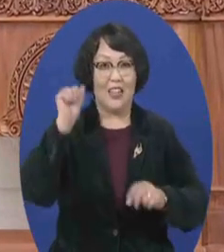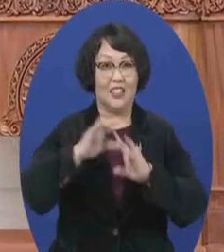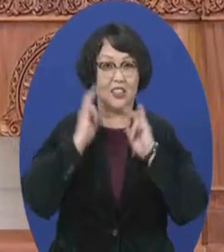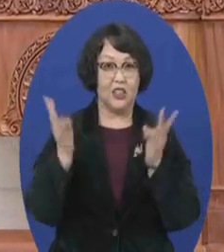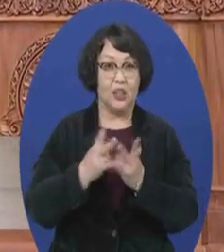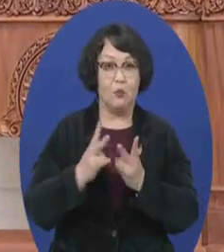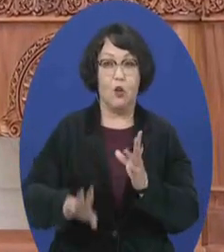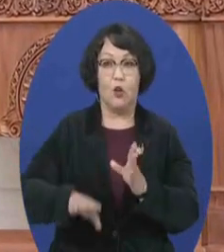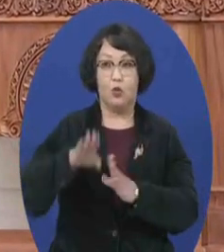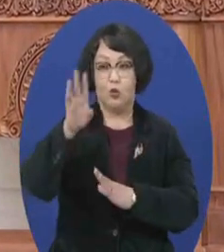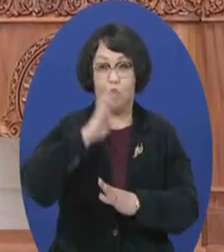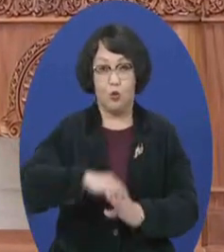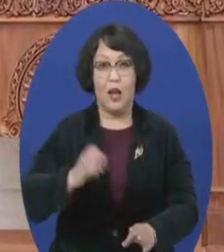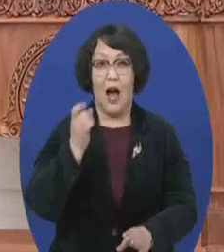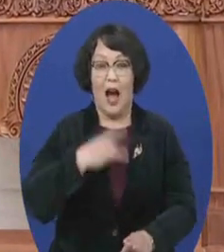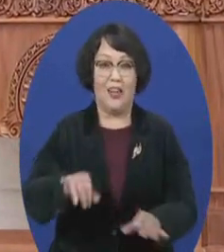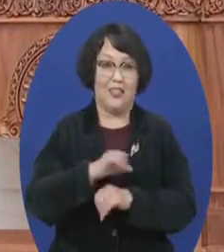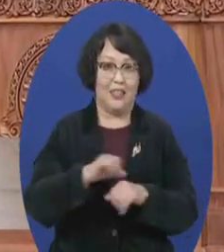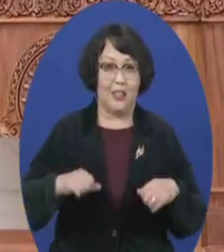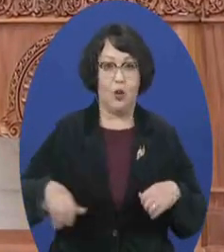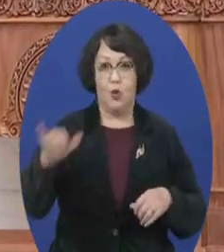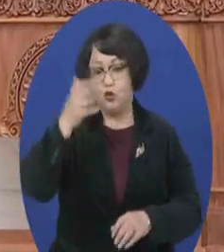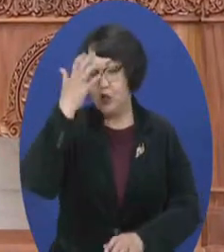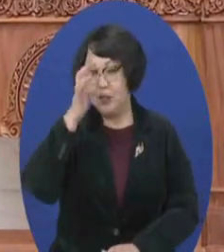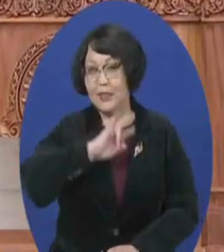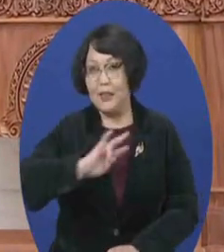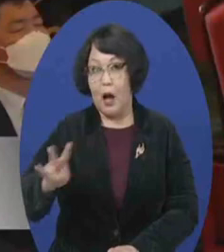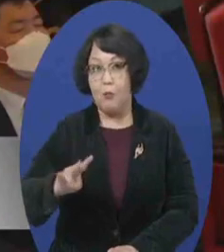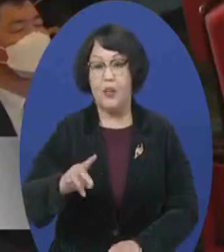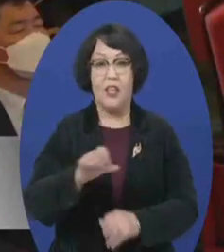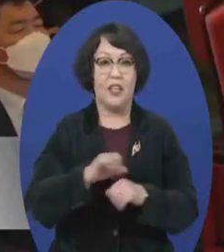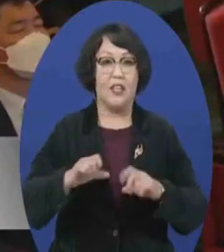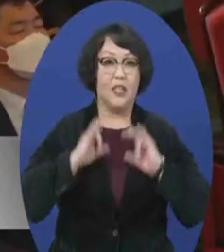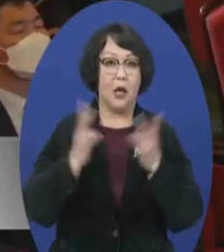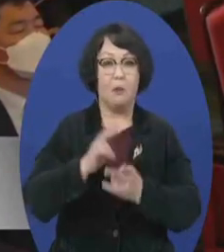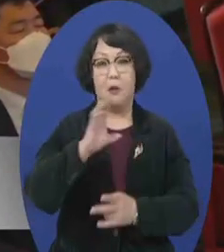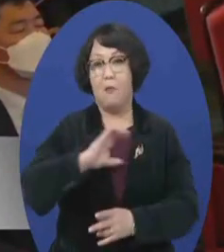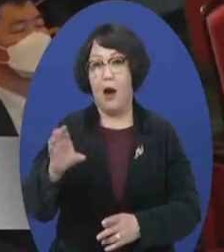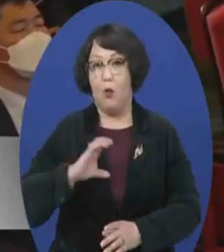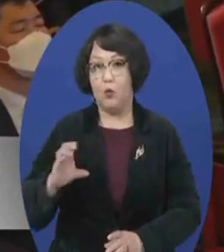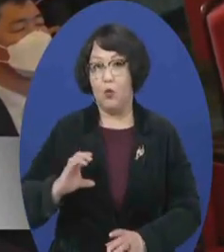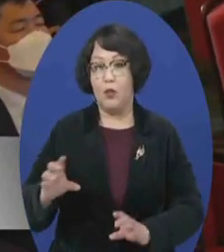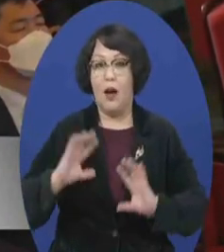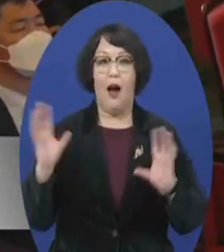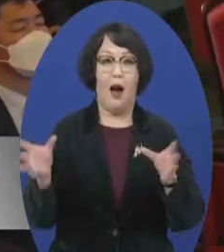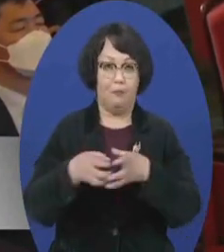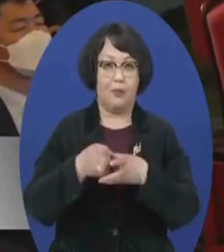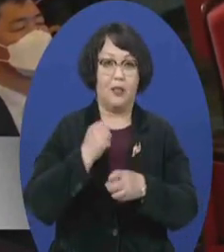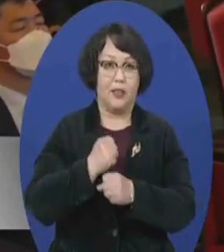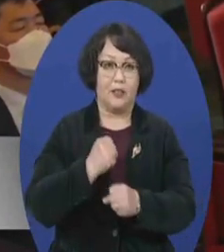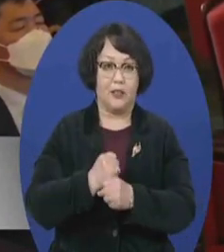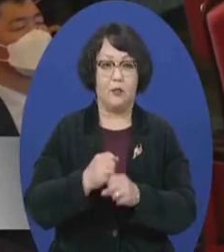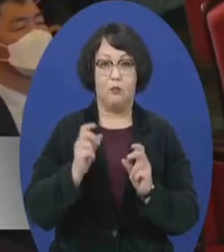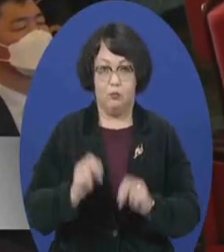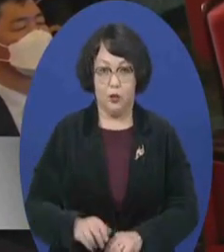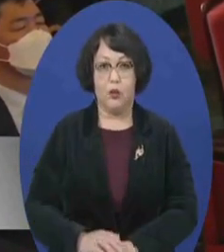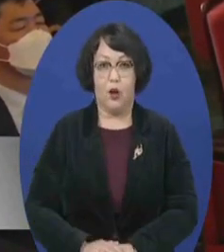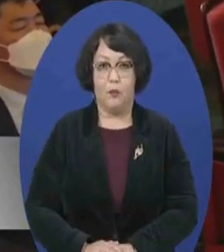төлөө ард түмэн, улс төрийн нам, эвсэл, иргэний нийгмийн байгууллагуудтайгаа хамтран ажиллах